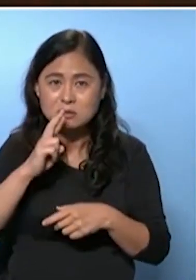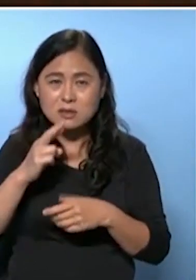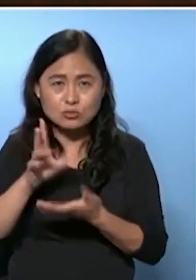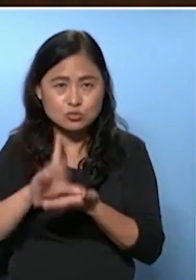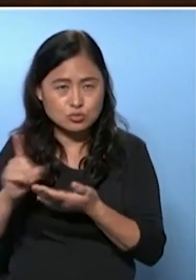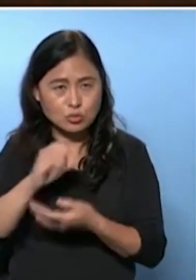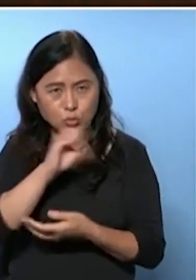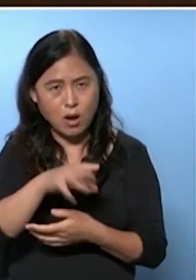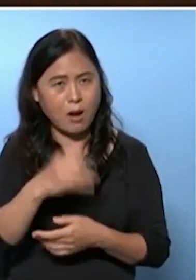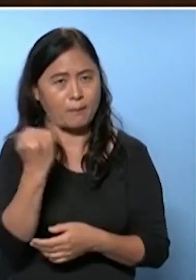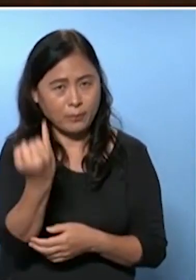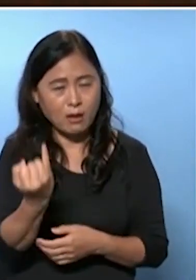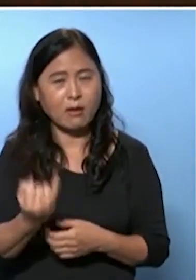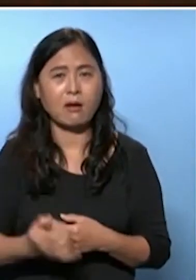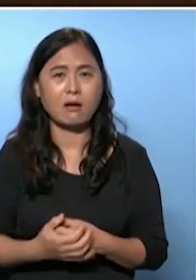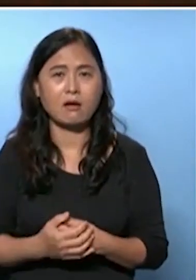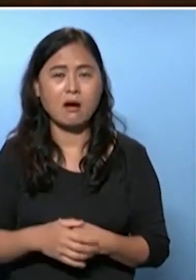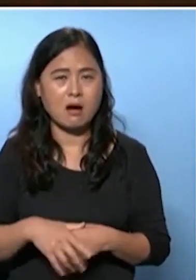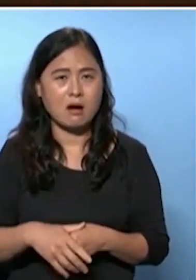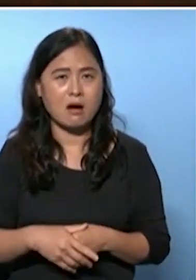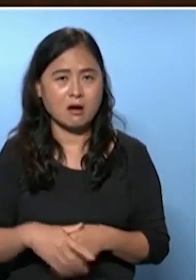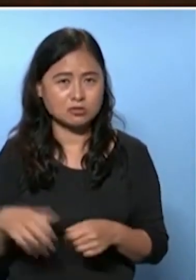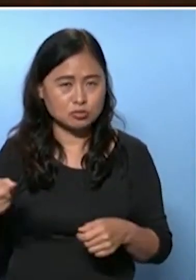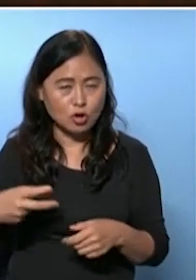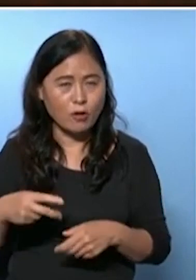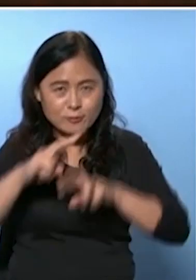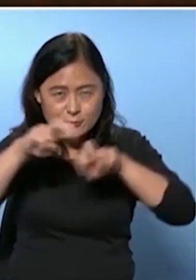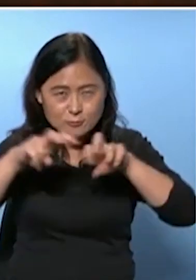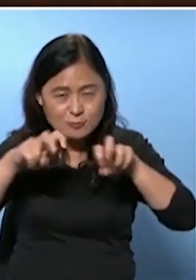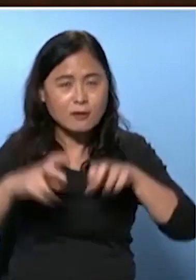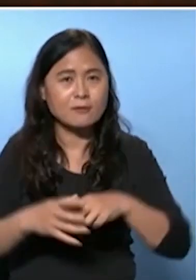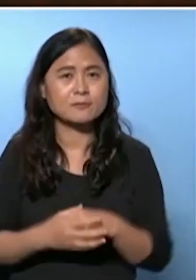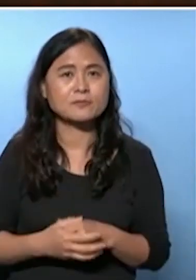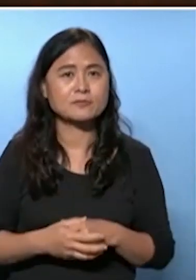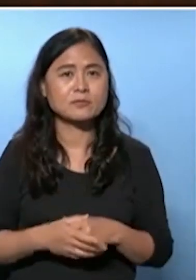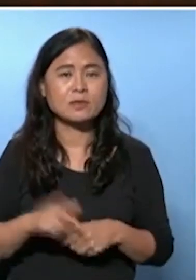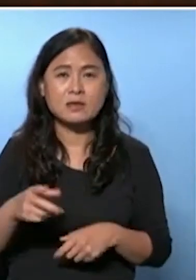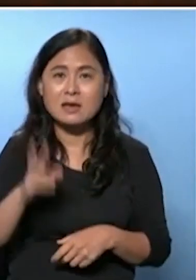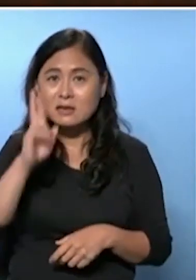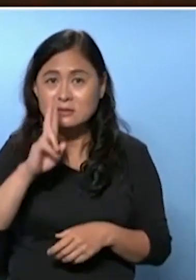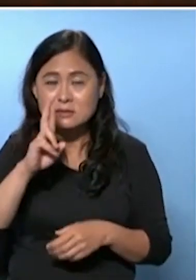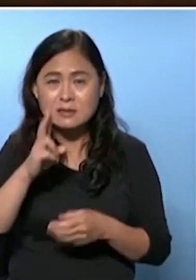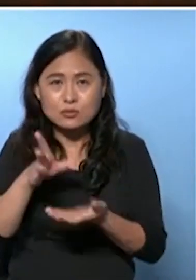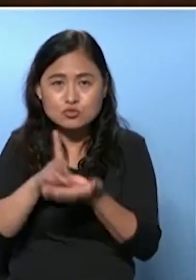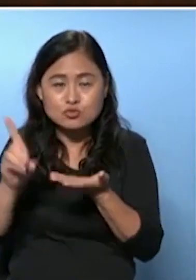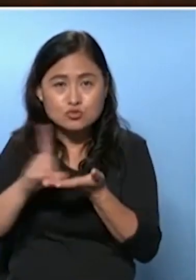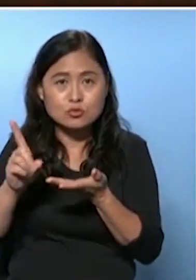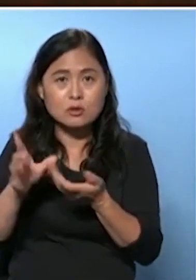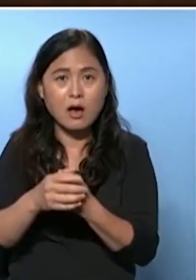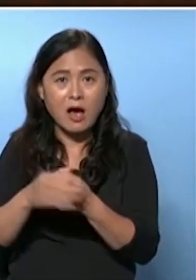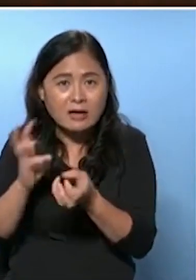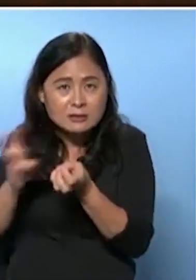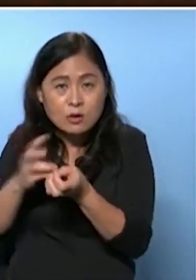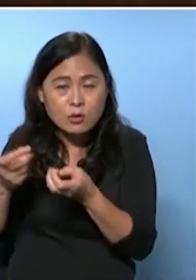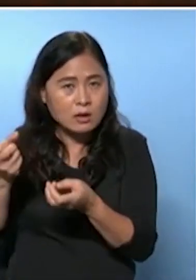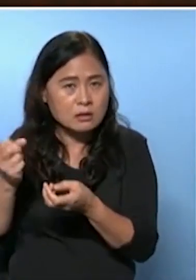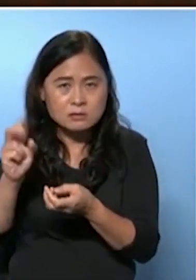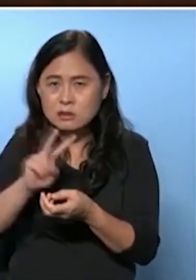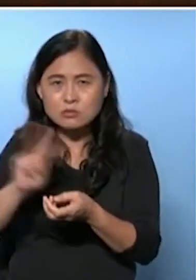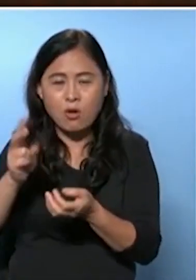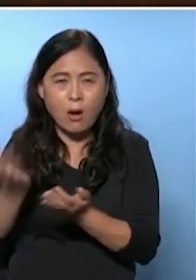佢要即刻出聲譴責，同埋即刻做執去做呢個執法嘅行動去做調查嘅時候，連私隱專員都俾人起埋